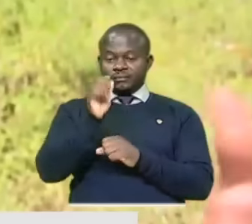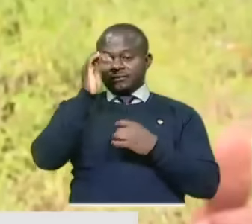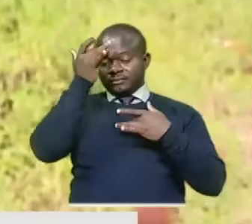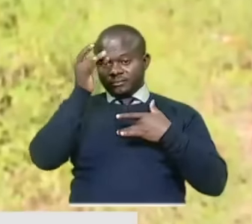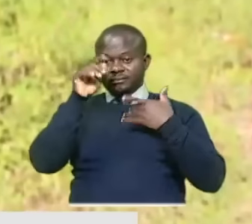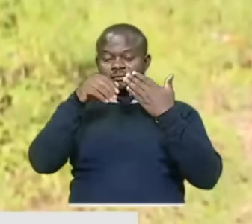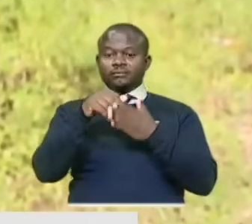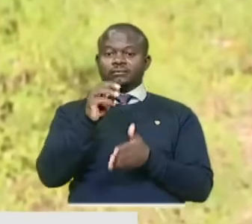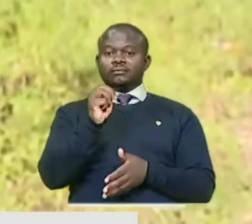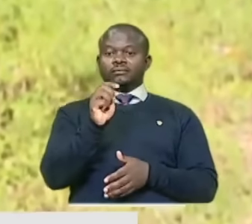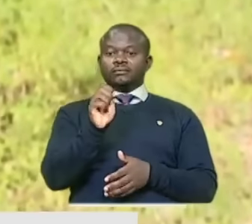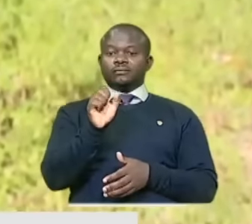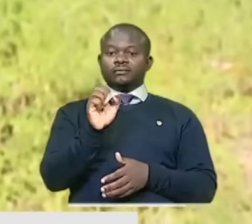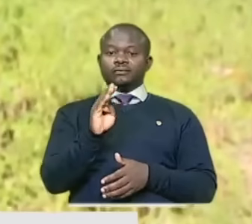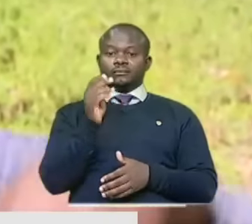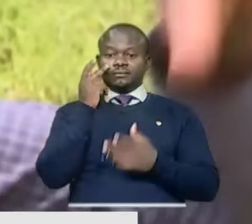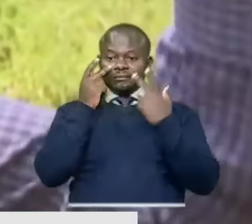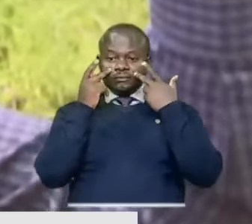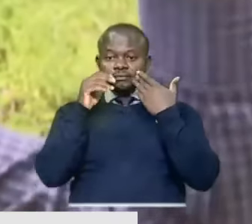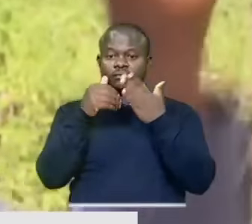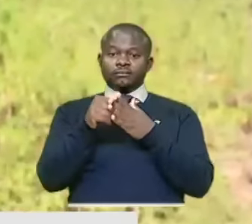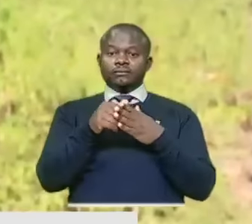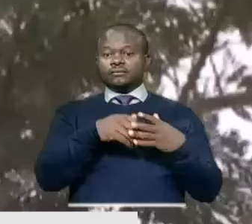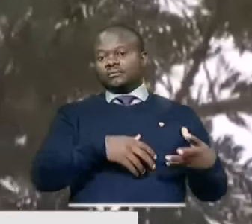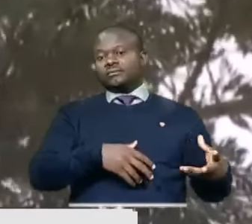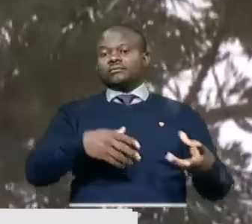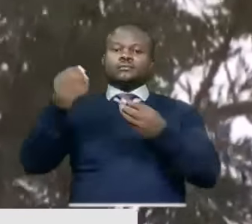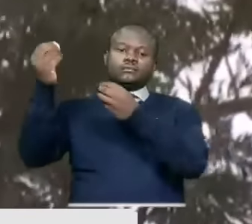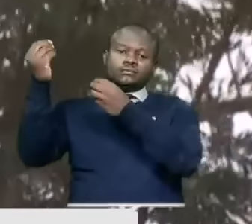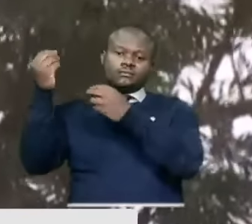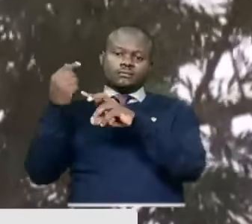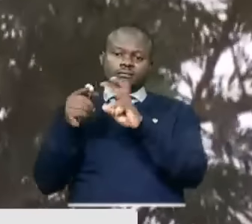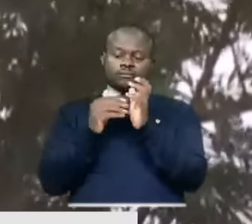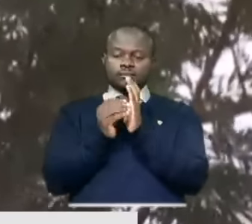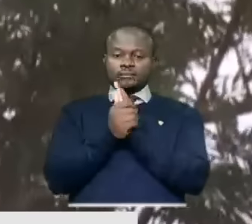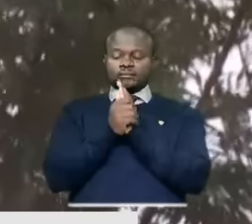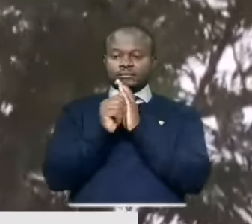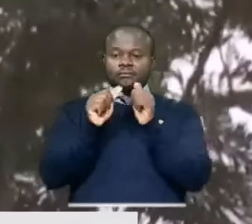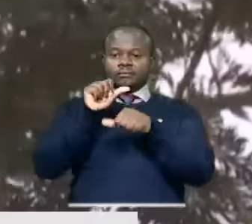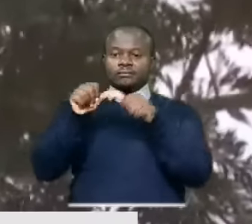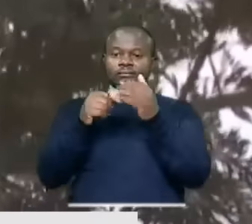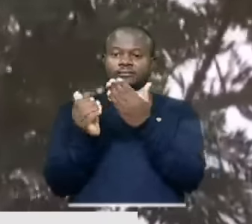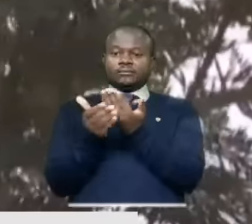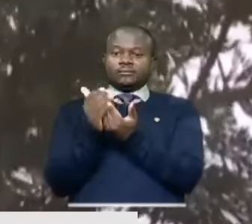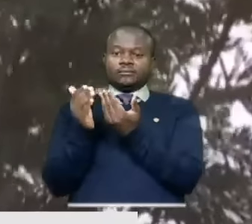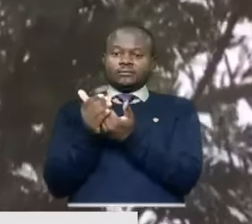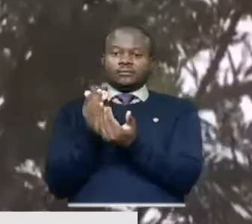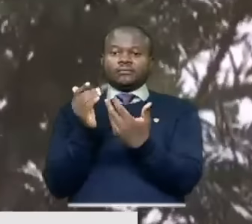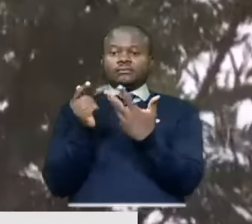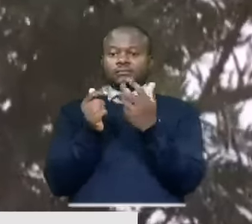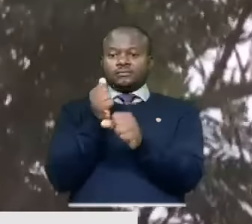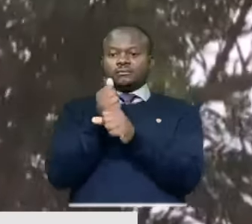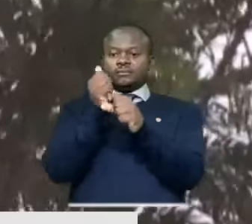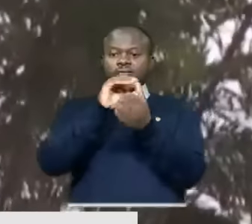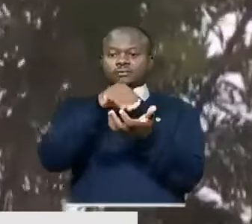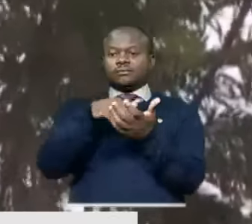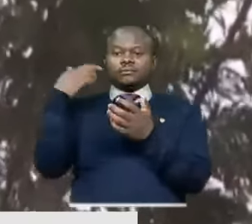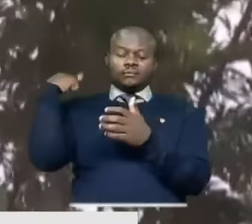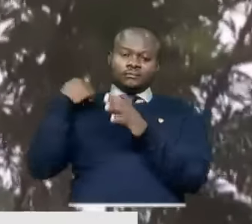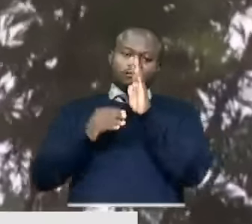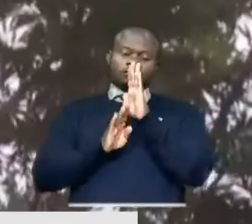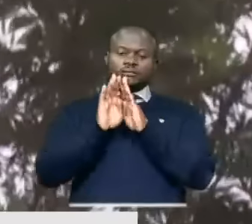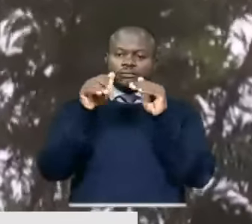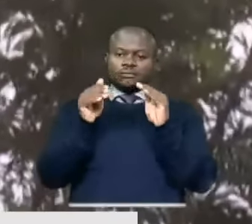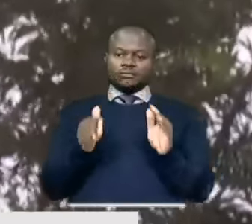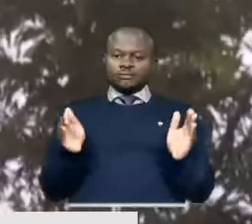mu mitiba ugasanga inzuki zirasheshe ziragiye nyamara inzobere mu bijyanye n'ubworozi bw'inzuki akaba n'umukozi w'ikigo gishinzwe guteza imbere